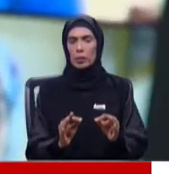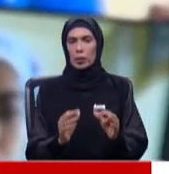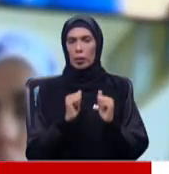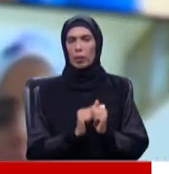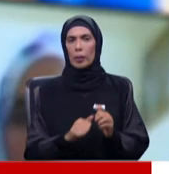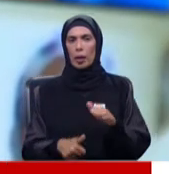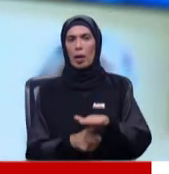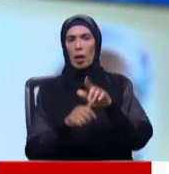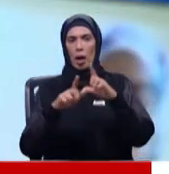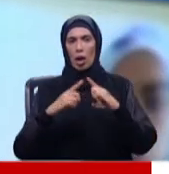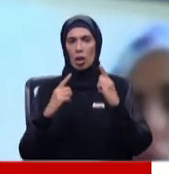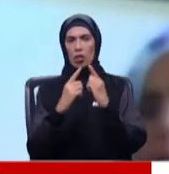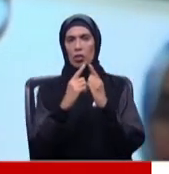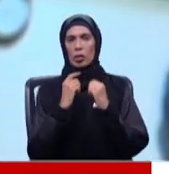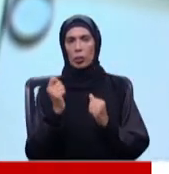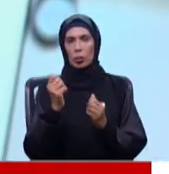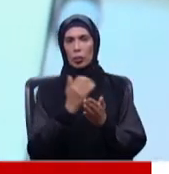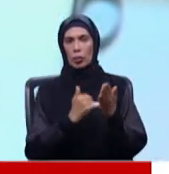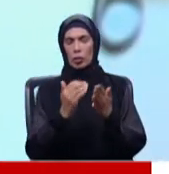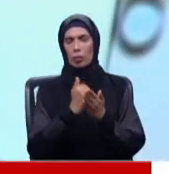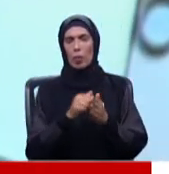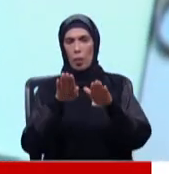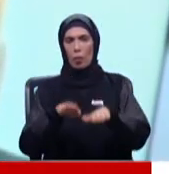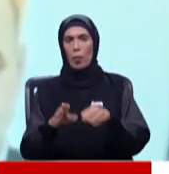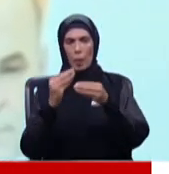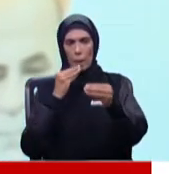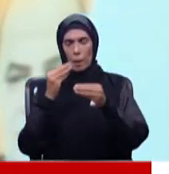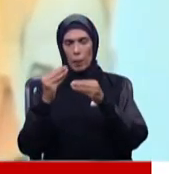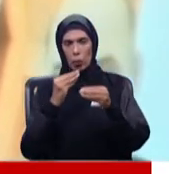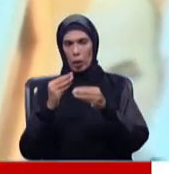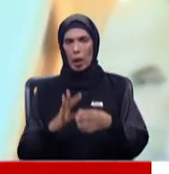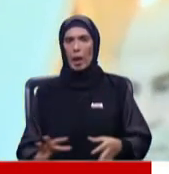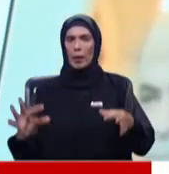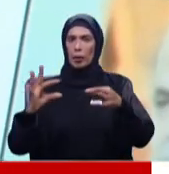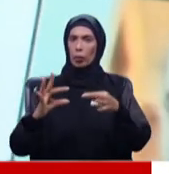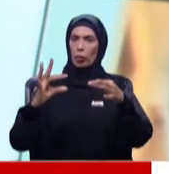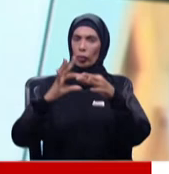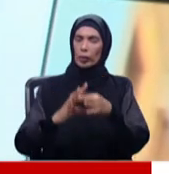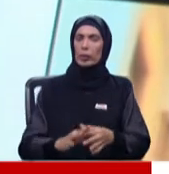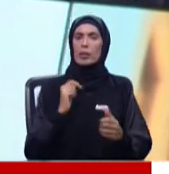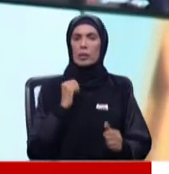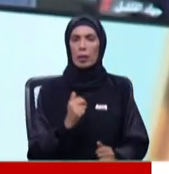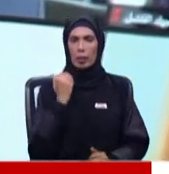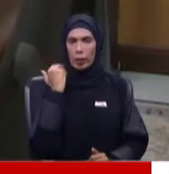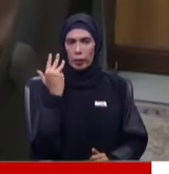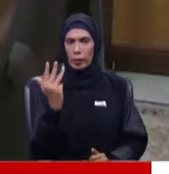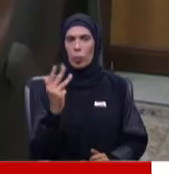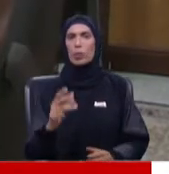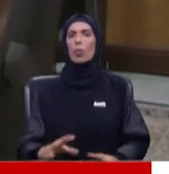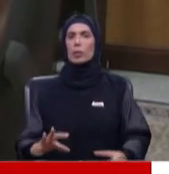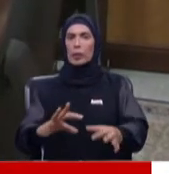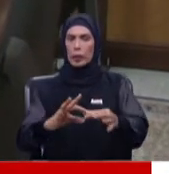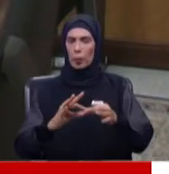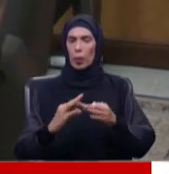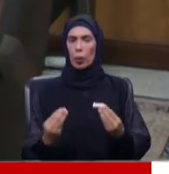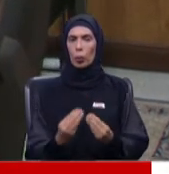السيد خالد حسين المسقطي رئيس لجنة الشؤون المالية والاقتصادية بمجلس الشورى أن التوافقات التسع التي تم التوصل